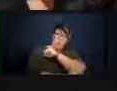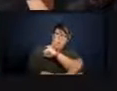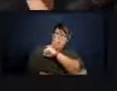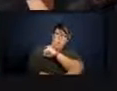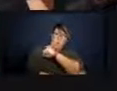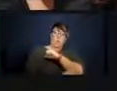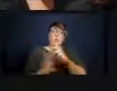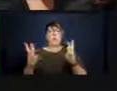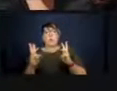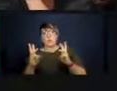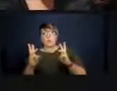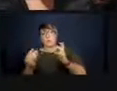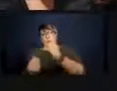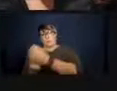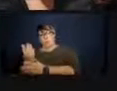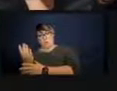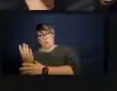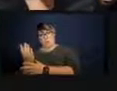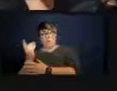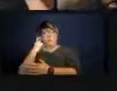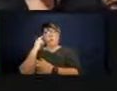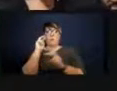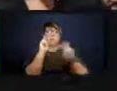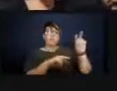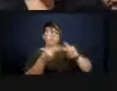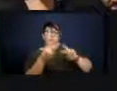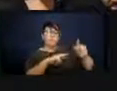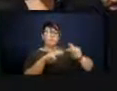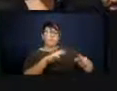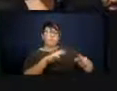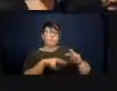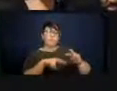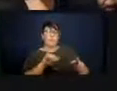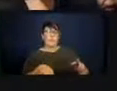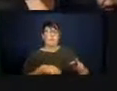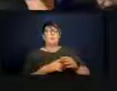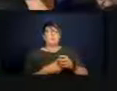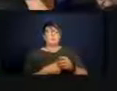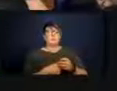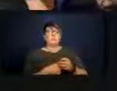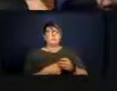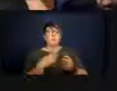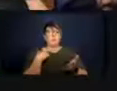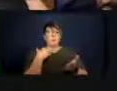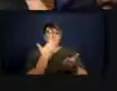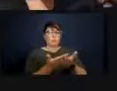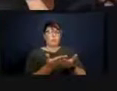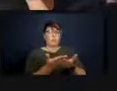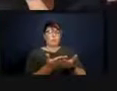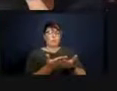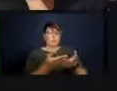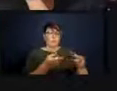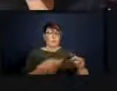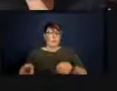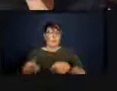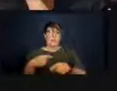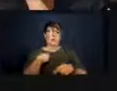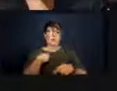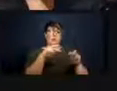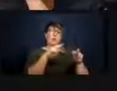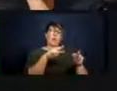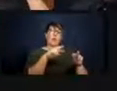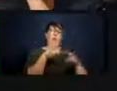وسيكون لدينا أيضا سلسلة زمنية طبعا سلسلة زمنية واضحة نسرد